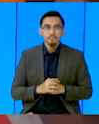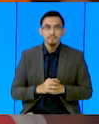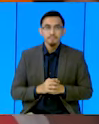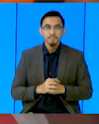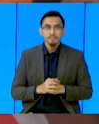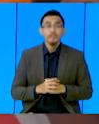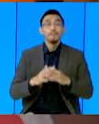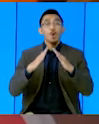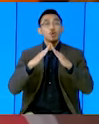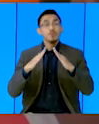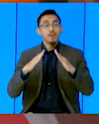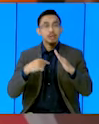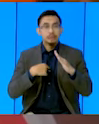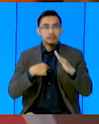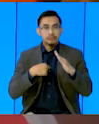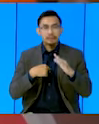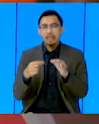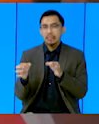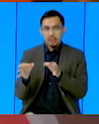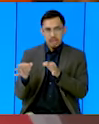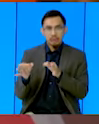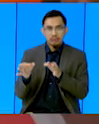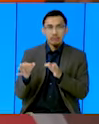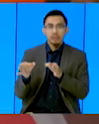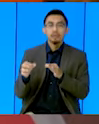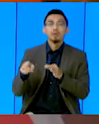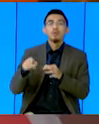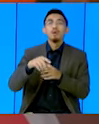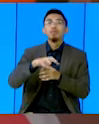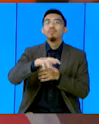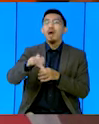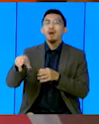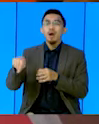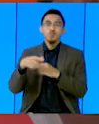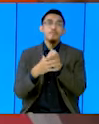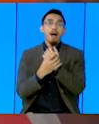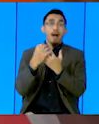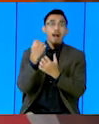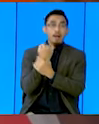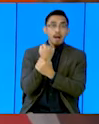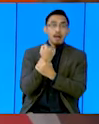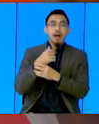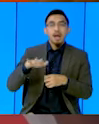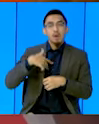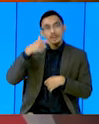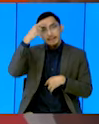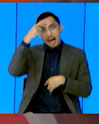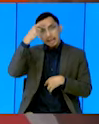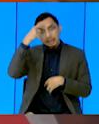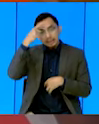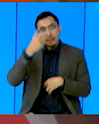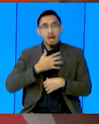saya dekat zona bahaya. Yang satunya lagi, anak-anak saya sakit. Saya takut